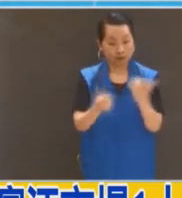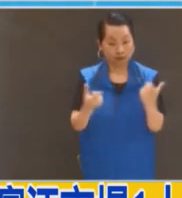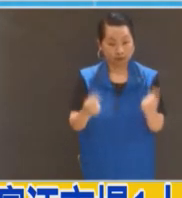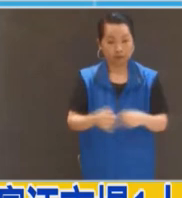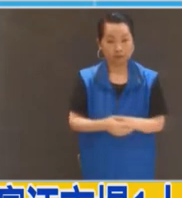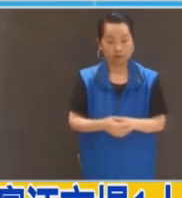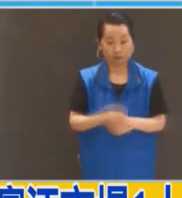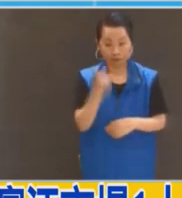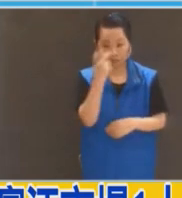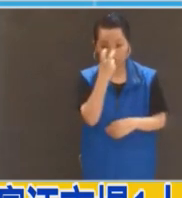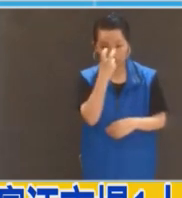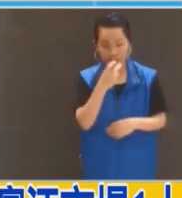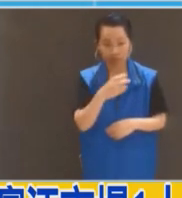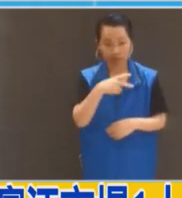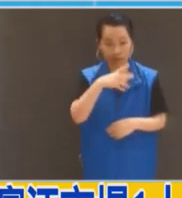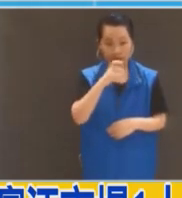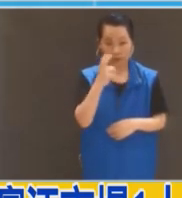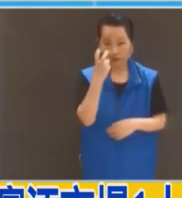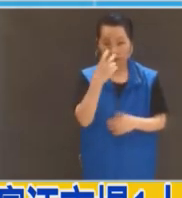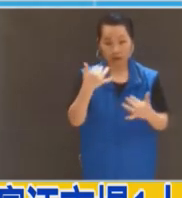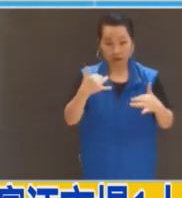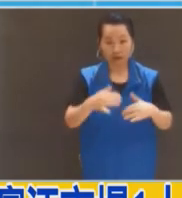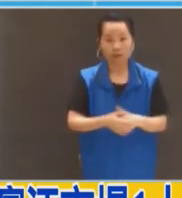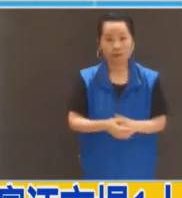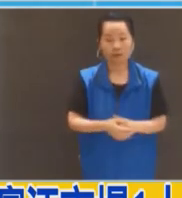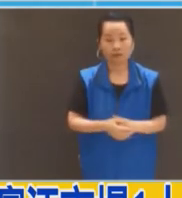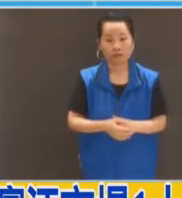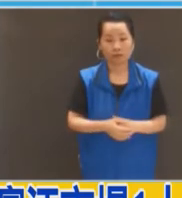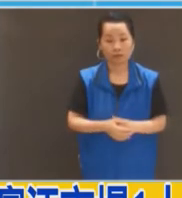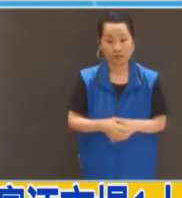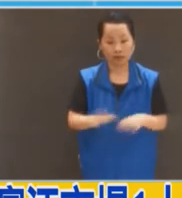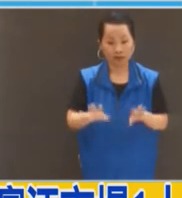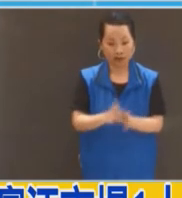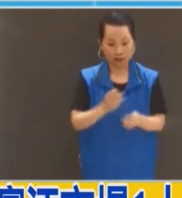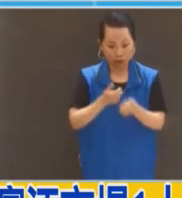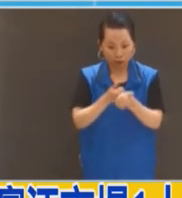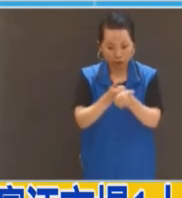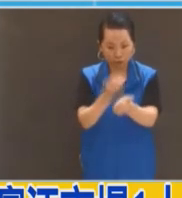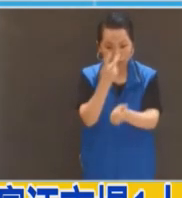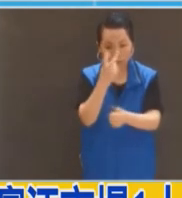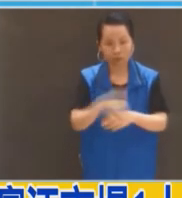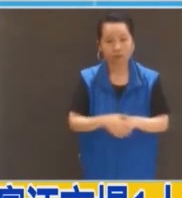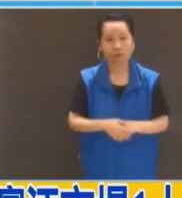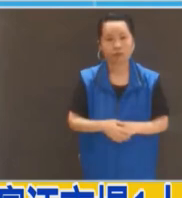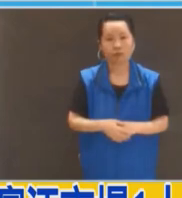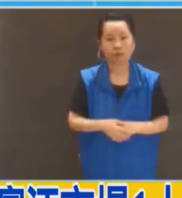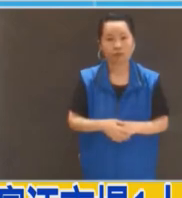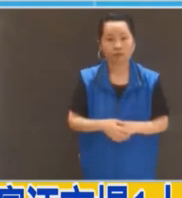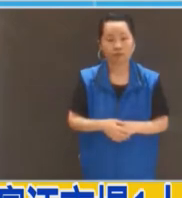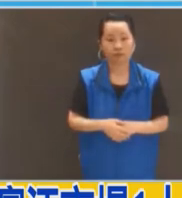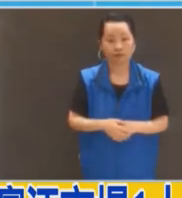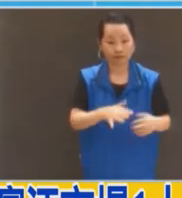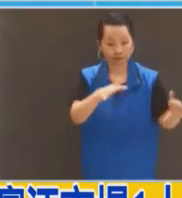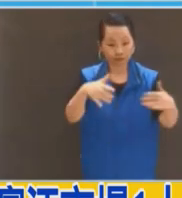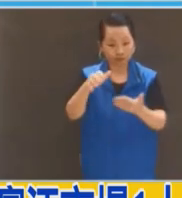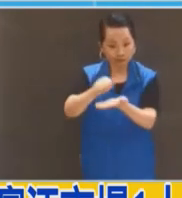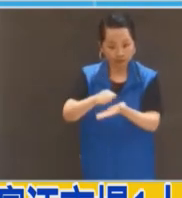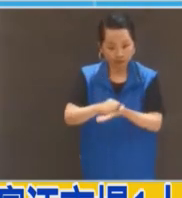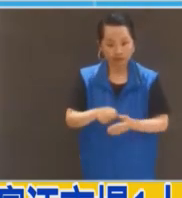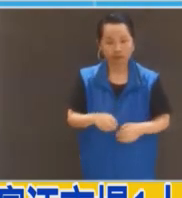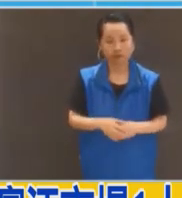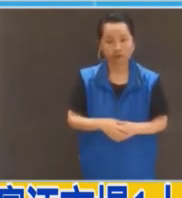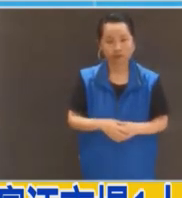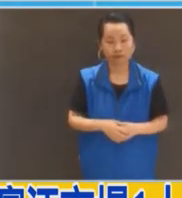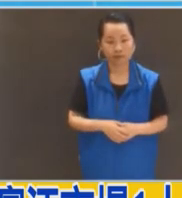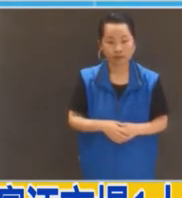在筛检出来 PCR 还没做出来之前，我们就开始全力以赴，希望赶快框列疫调，用